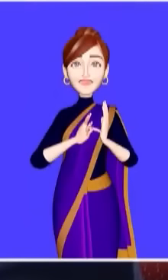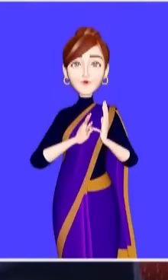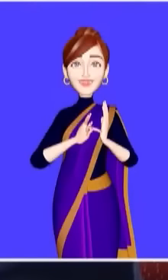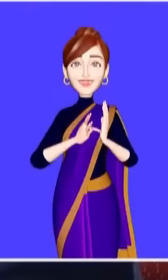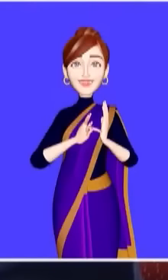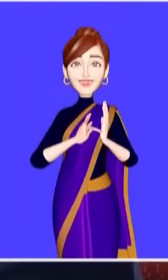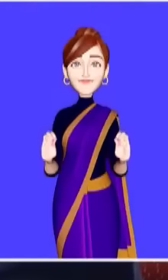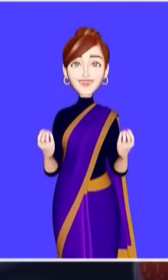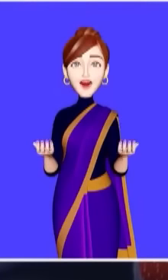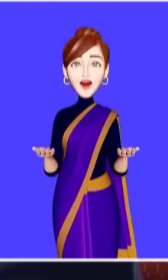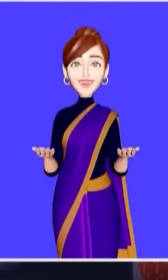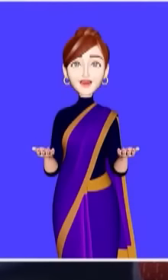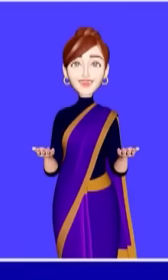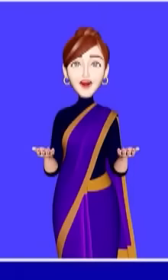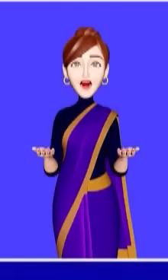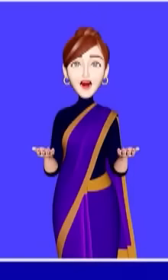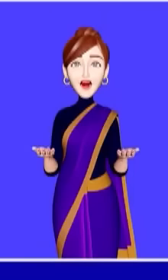हमारे पास टैलेंट भी है,